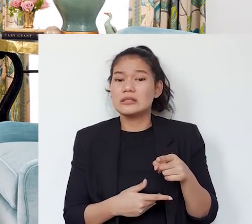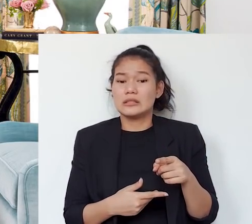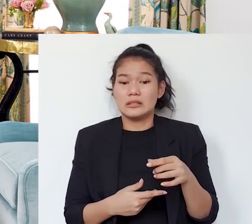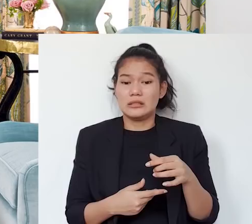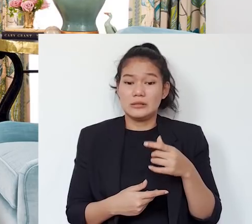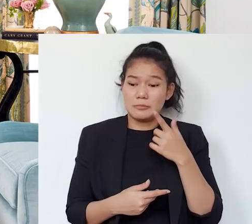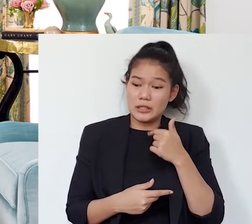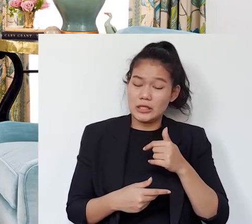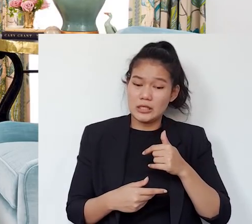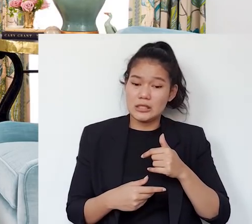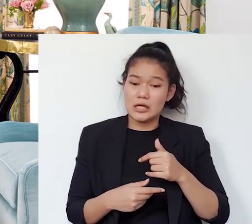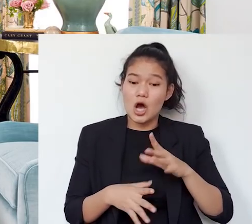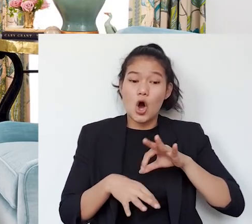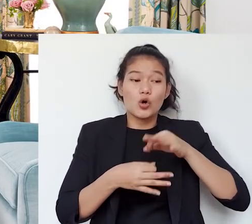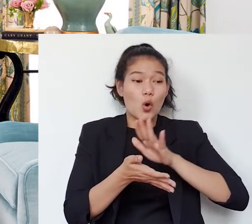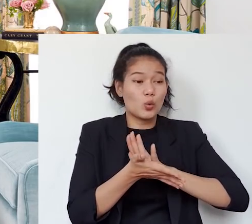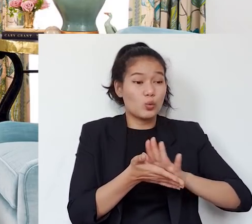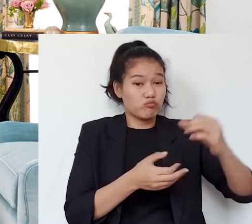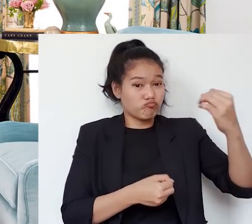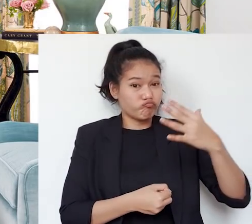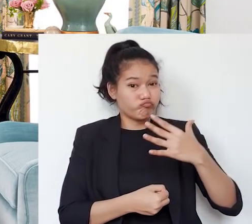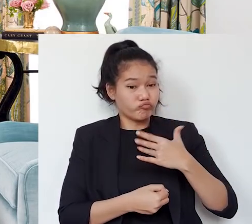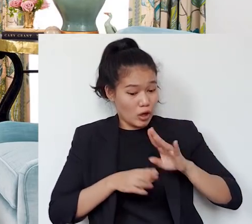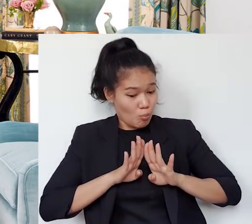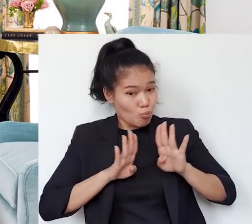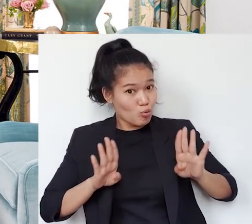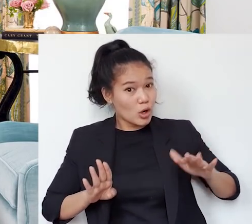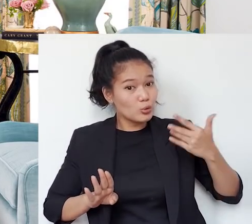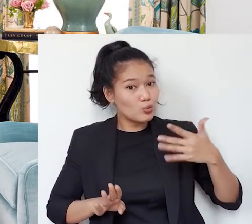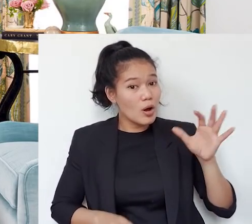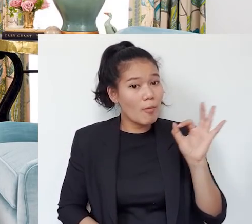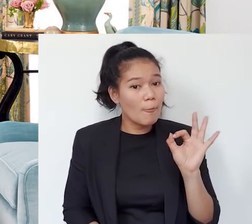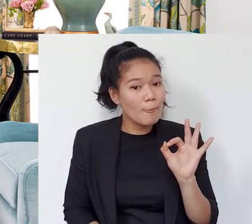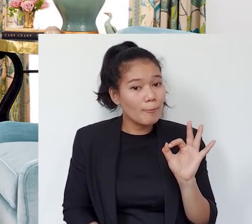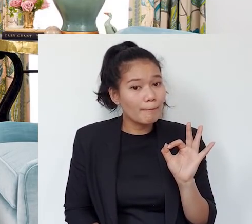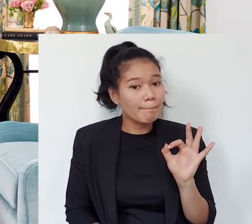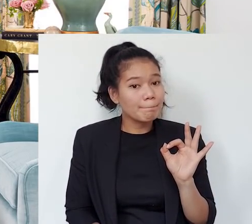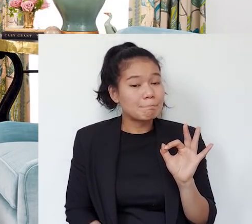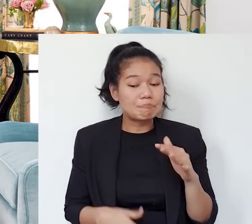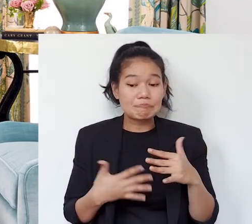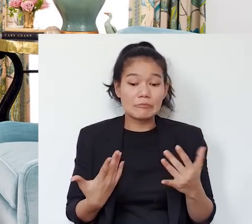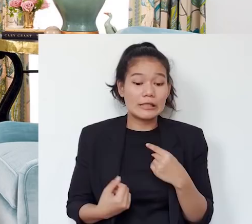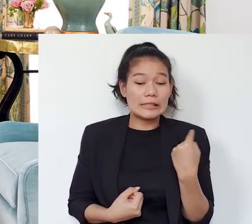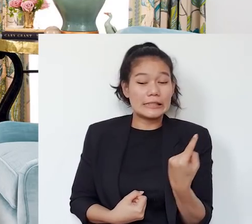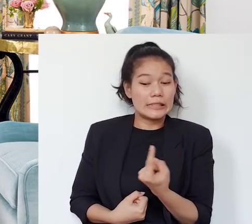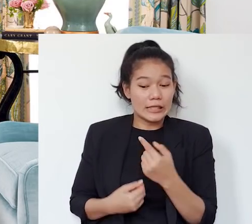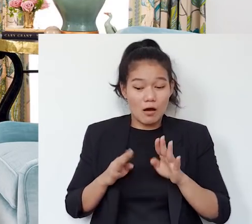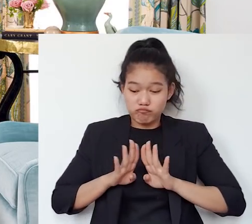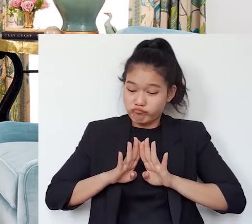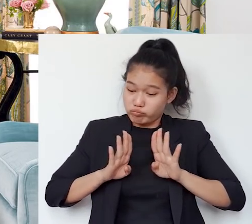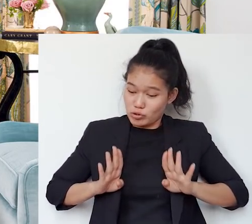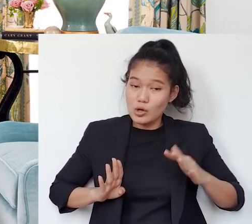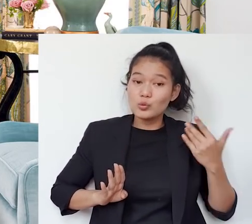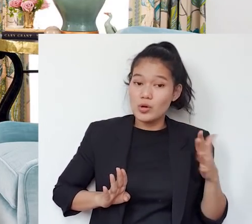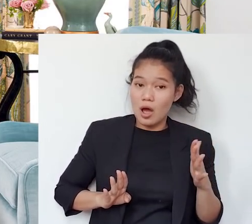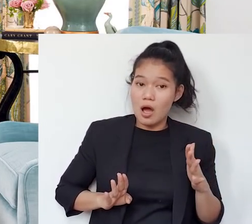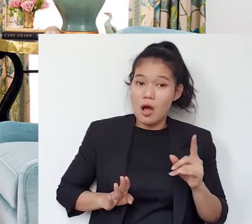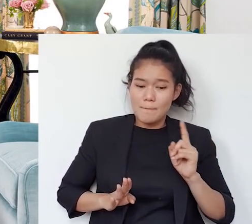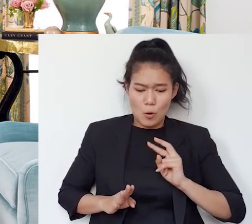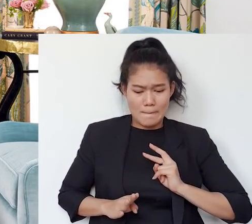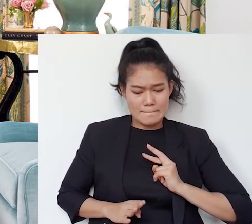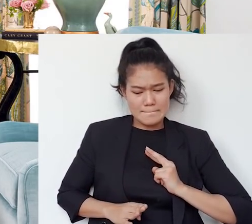sudah terbuka kepada Roh Kudus untuk bekerja di dalam kita? Apakah kita sudah terbuka bahwa perubahan